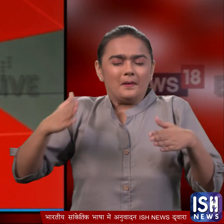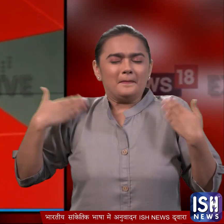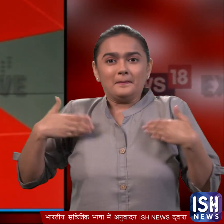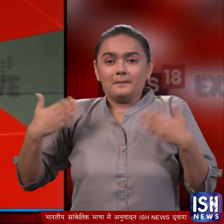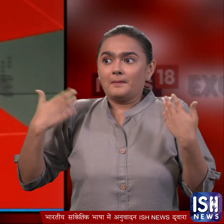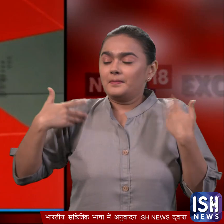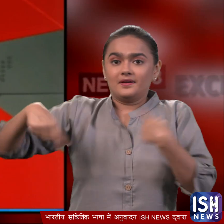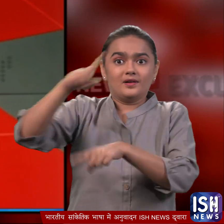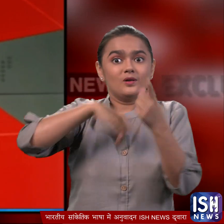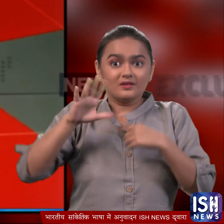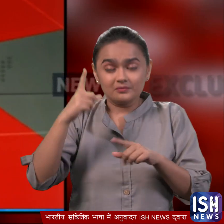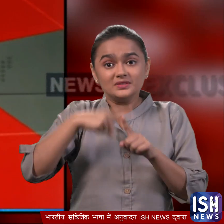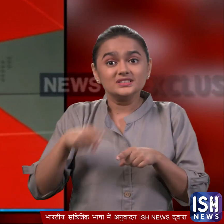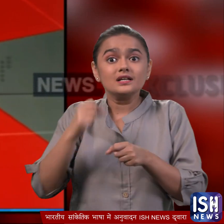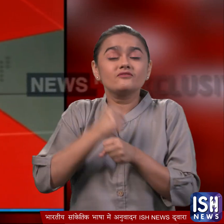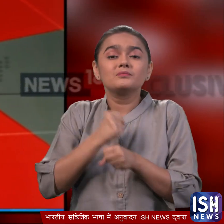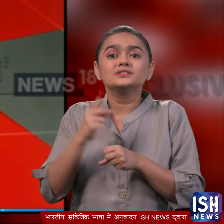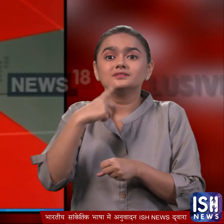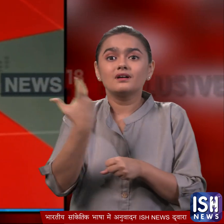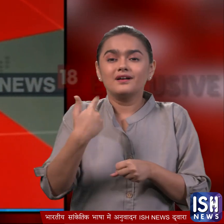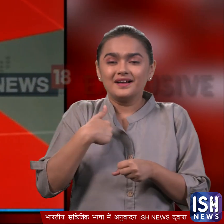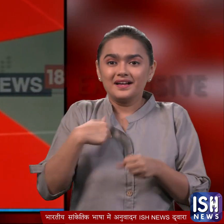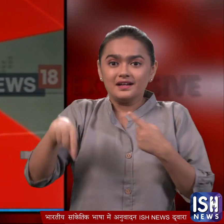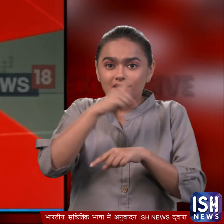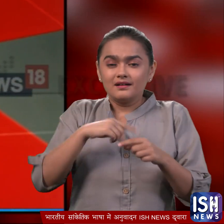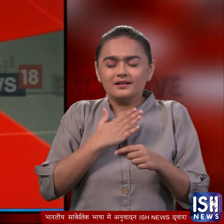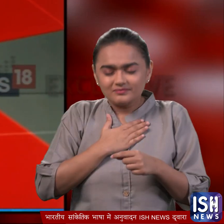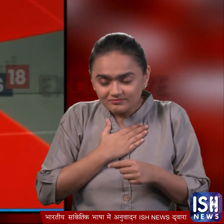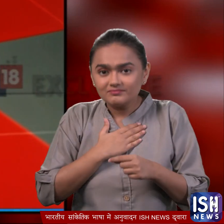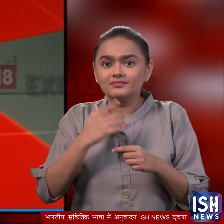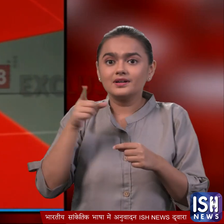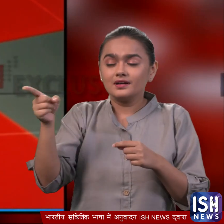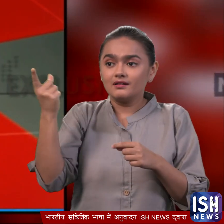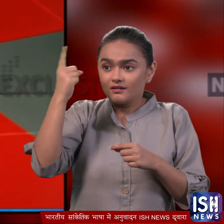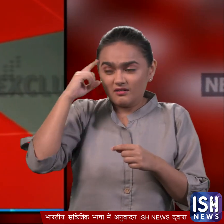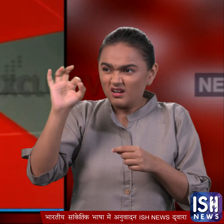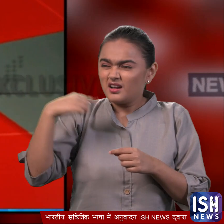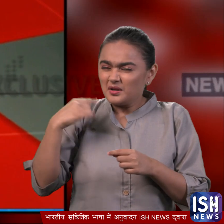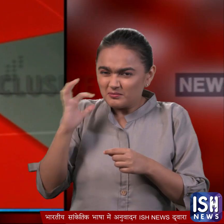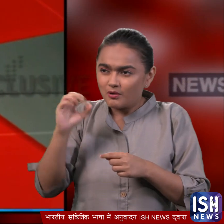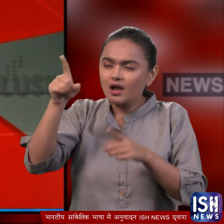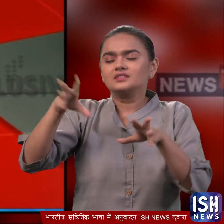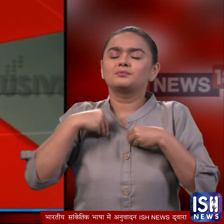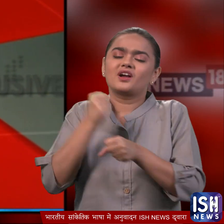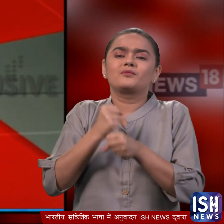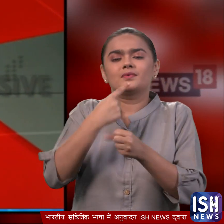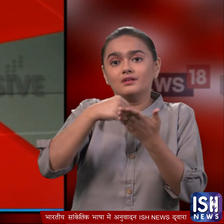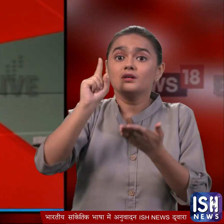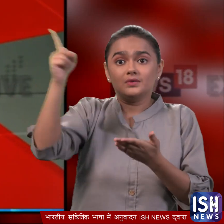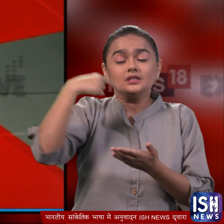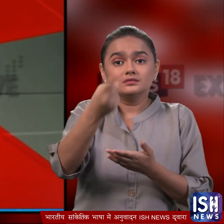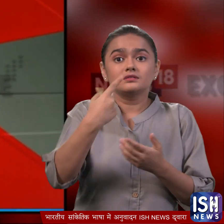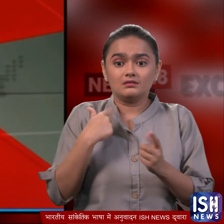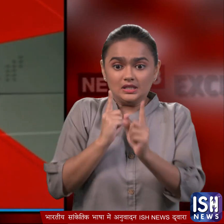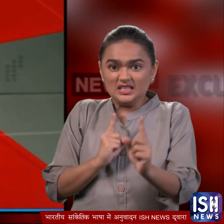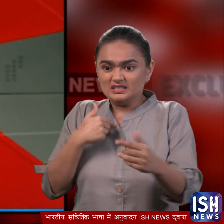उत्साह महामारी का संकट बढ़ा सकता है। फिर भी सरकार ने हम लोगों की भावनाओं का ख्याल रखते हुए मंदिर जाने की छूट दी और भरोसा जताया कि हम लोग